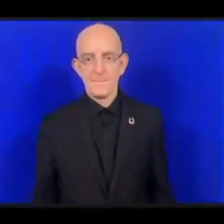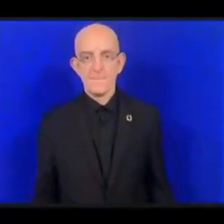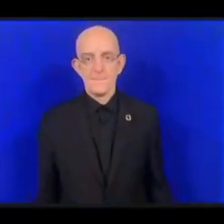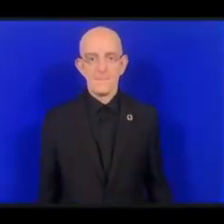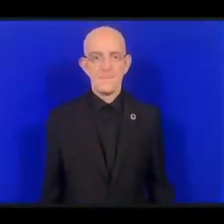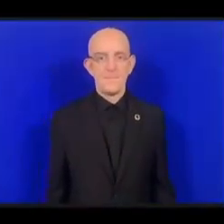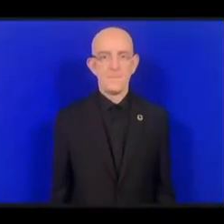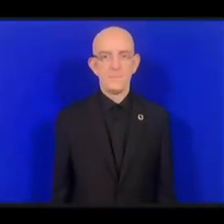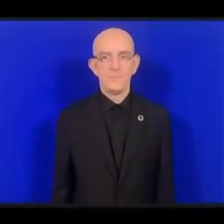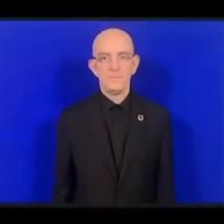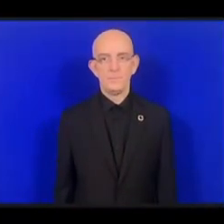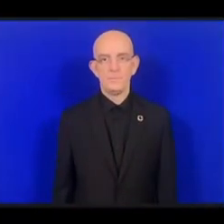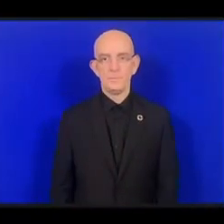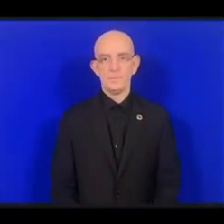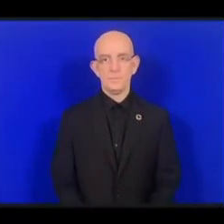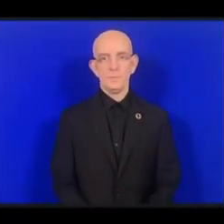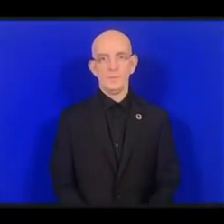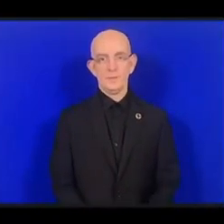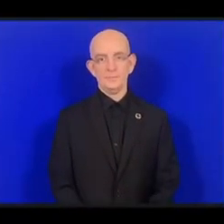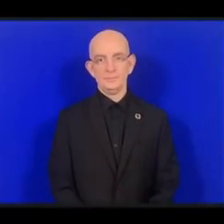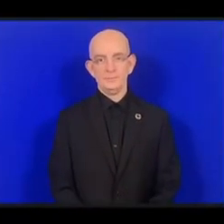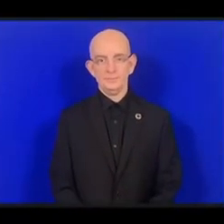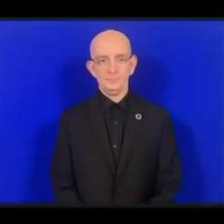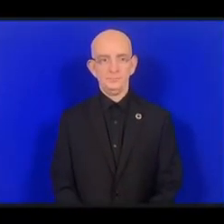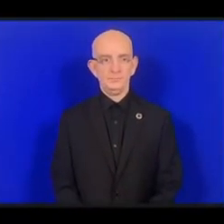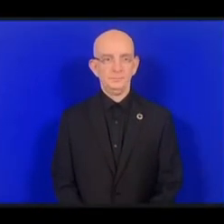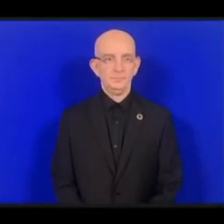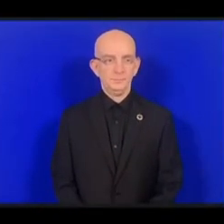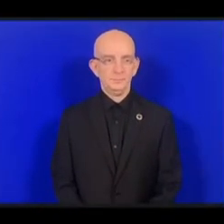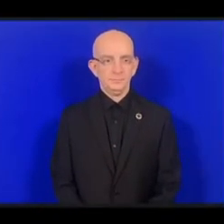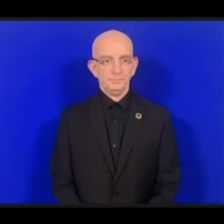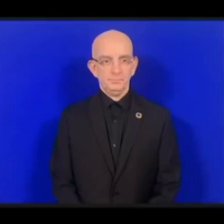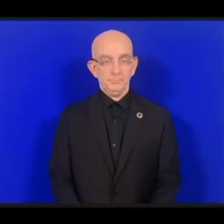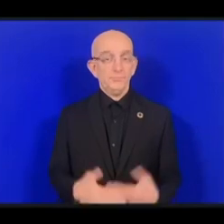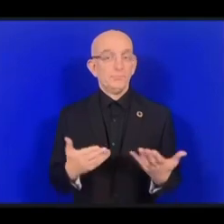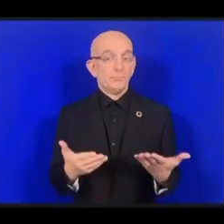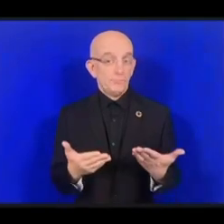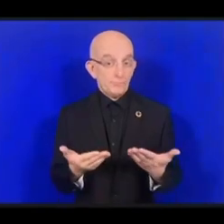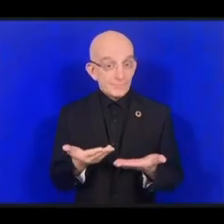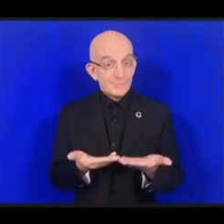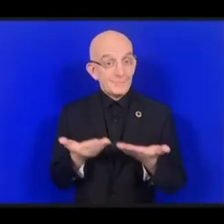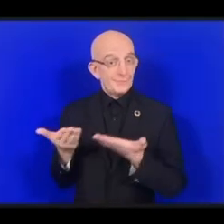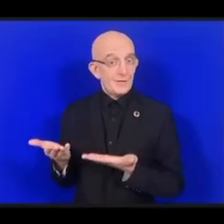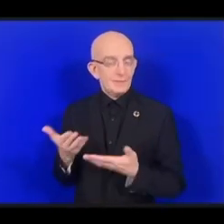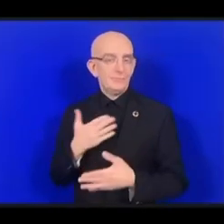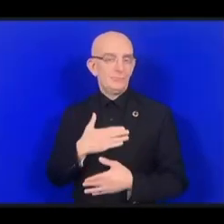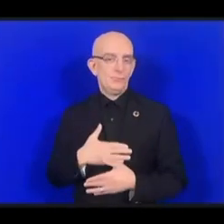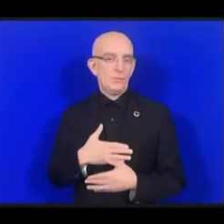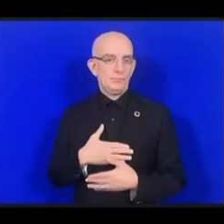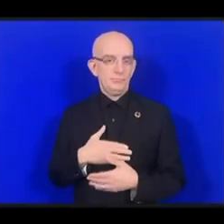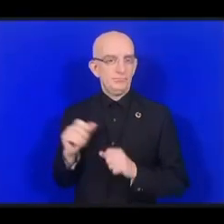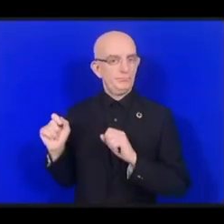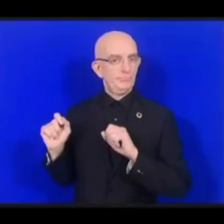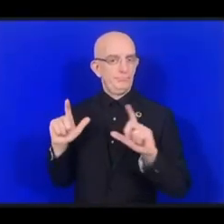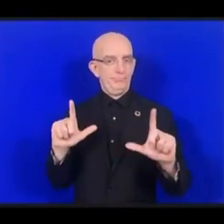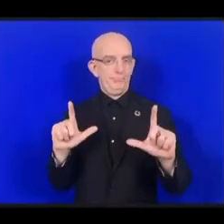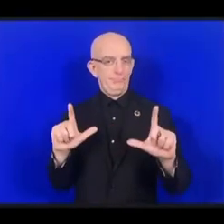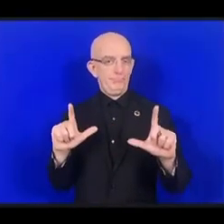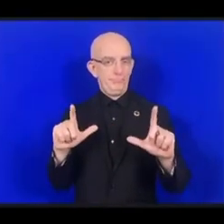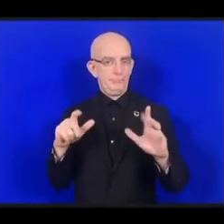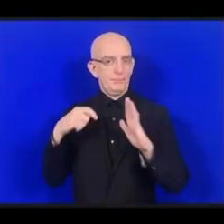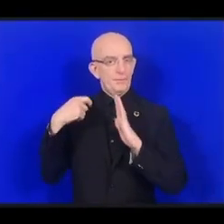たでは次に国連会長のデニス